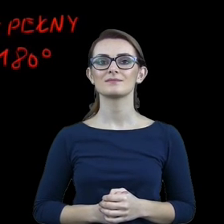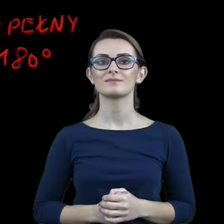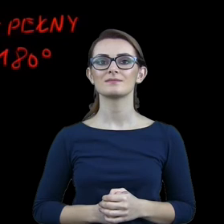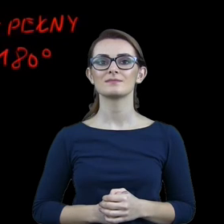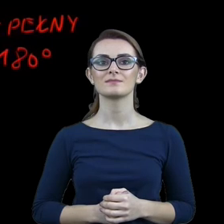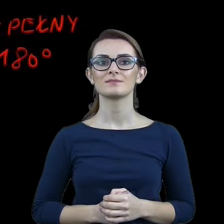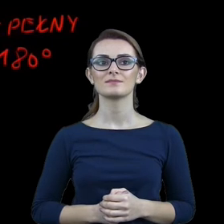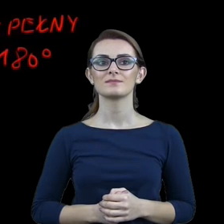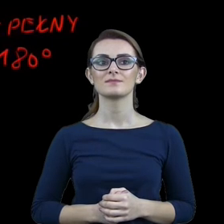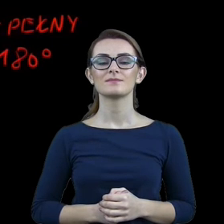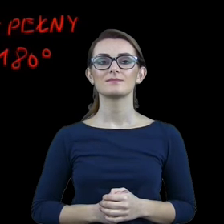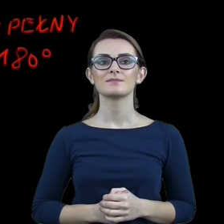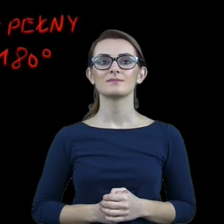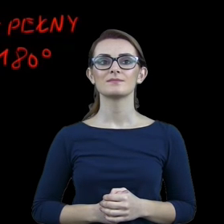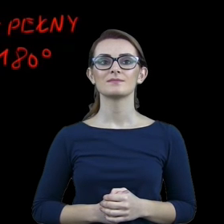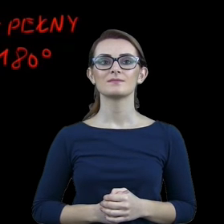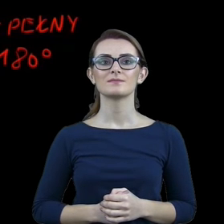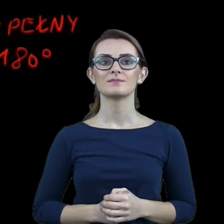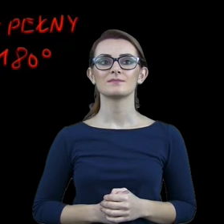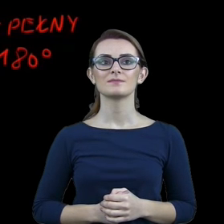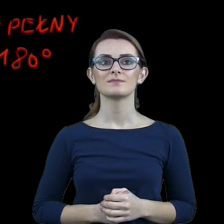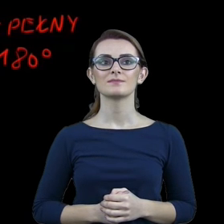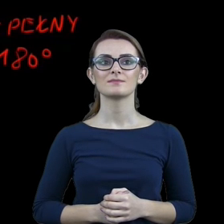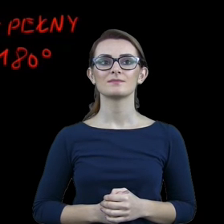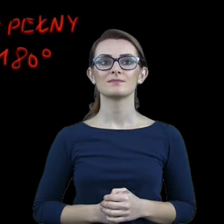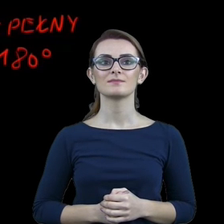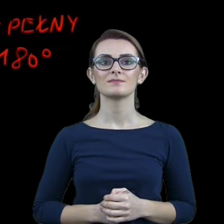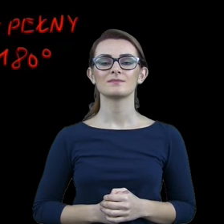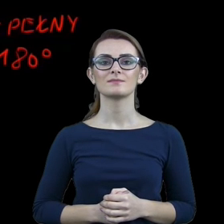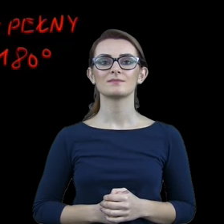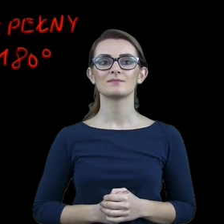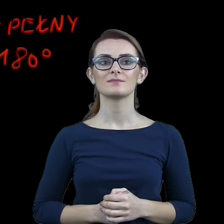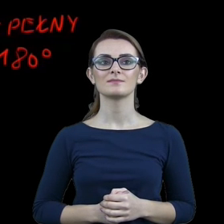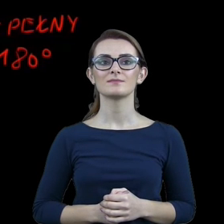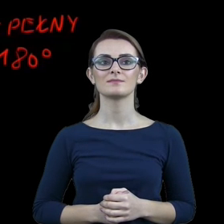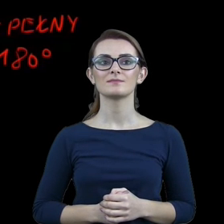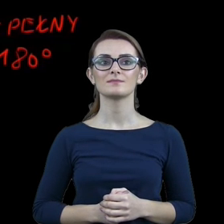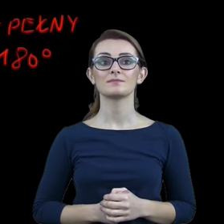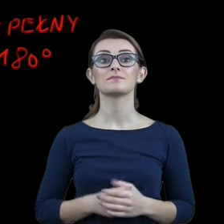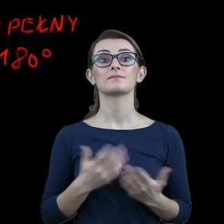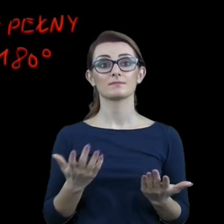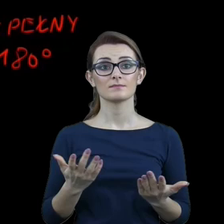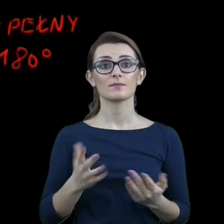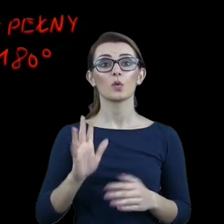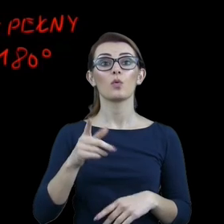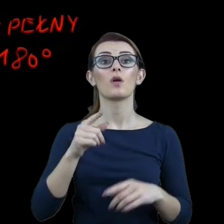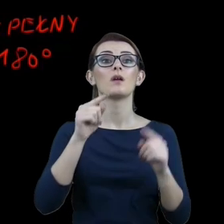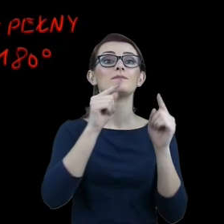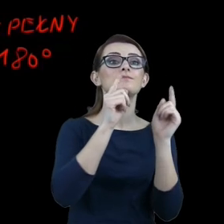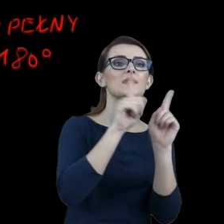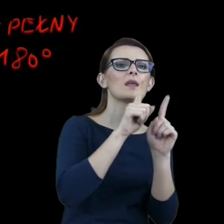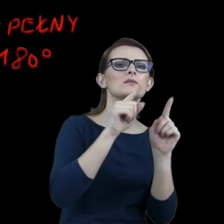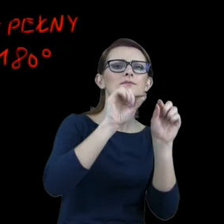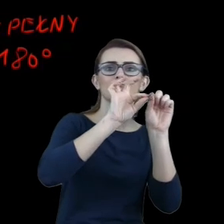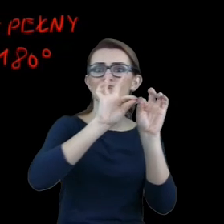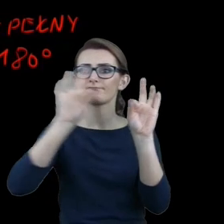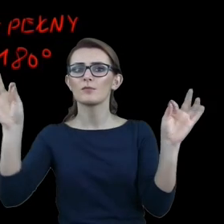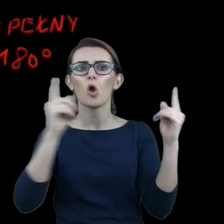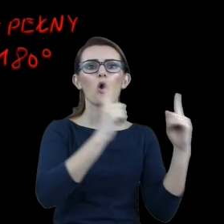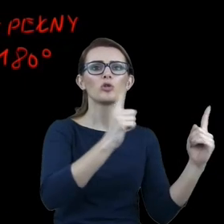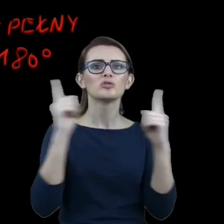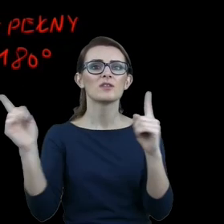No a co to znaczy, że tu jest kąt 180 stopni? No to to znaczy, że te odcinki SD i